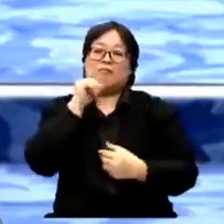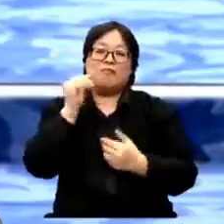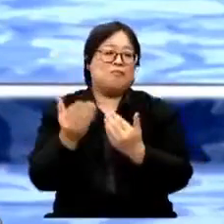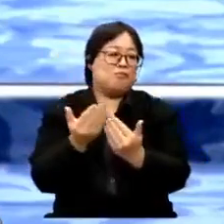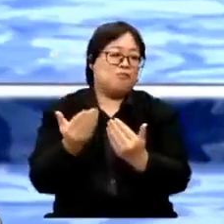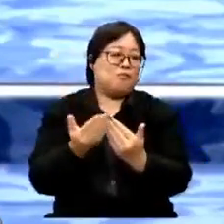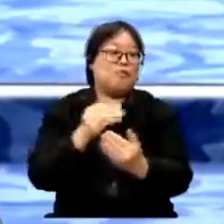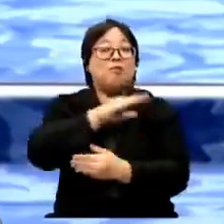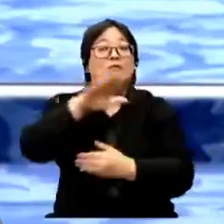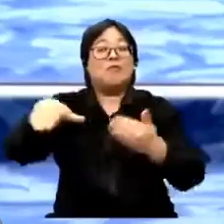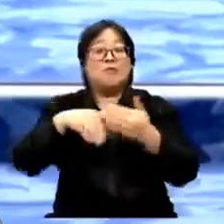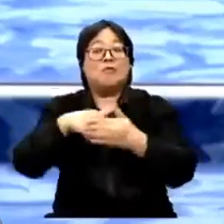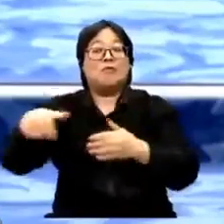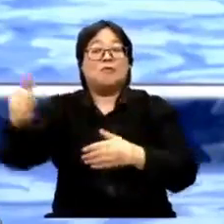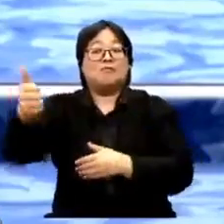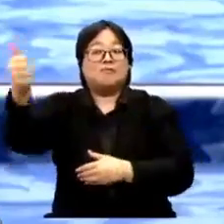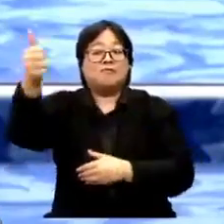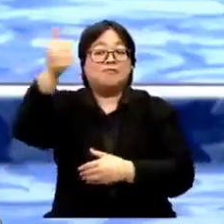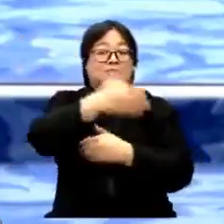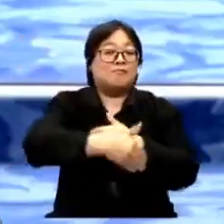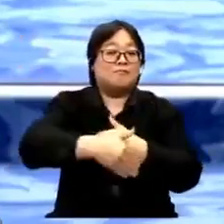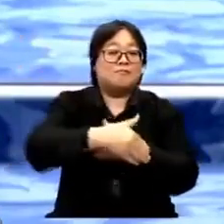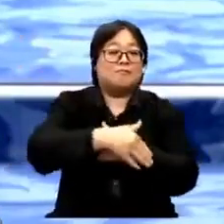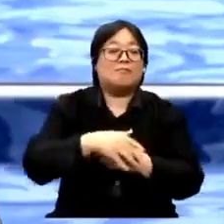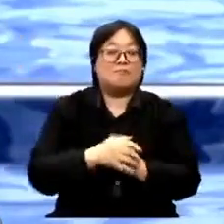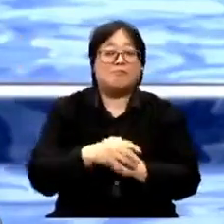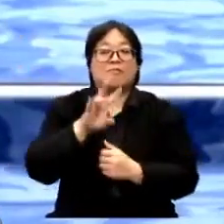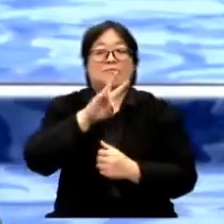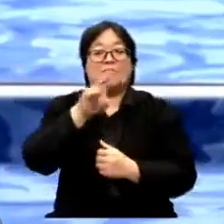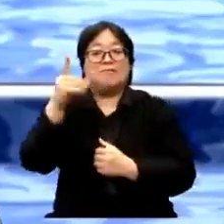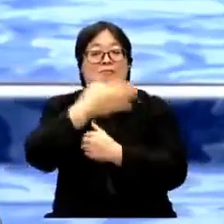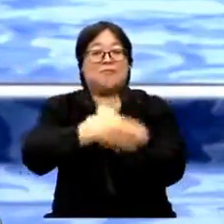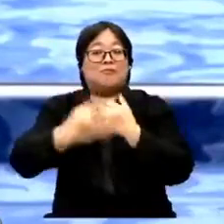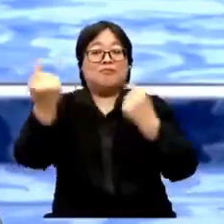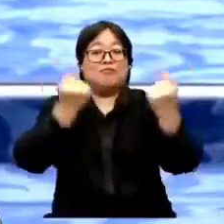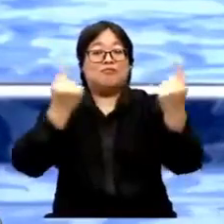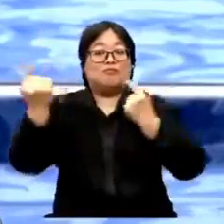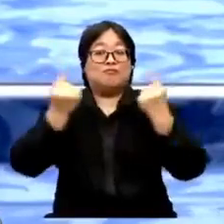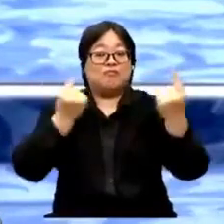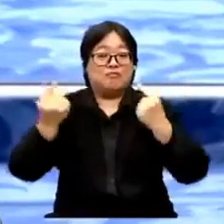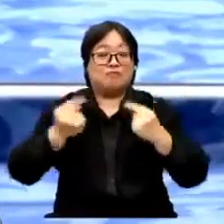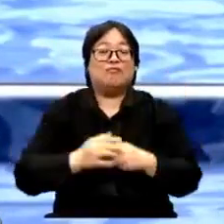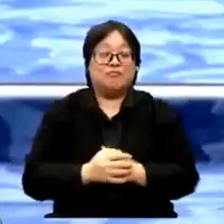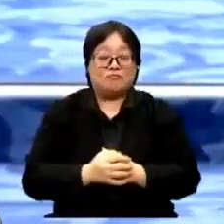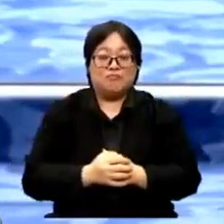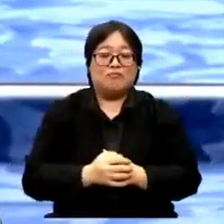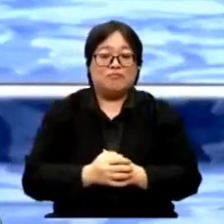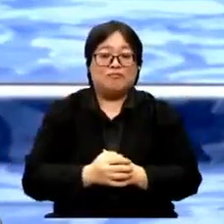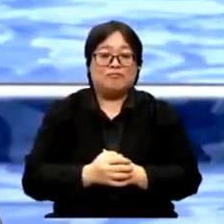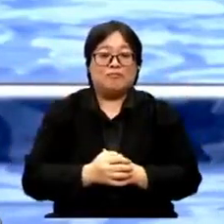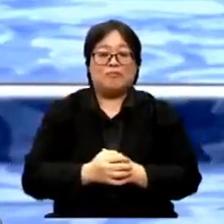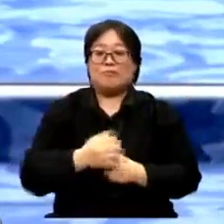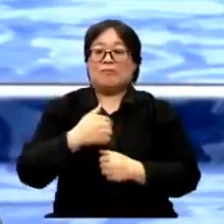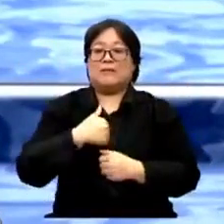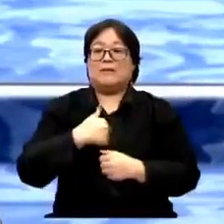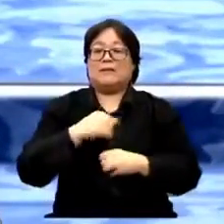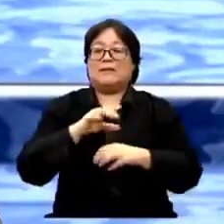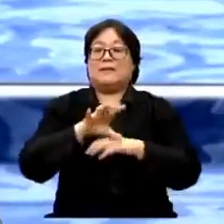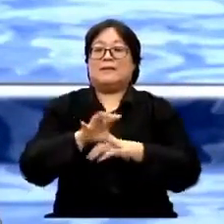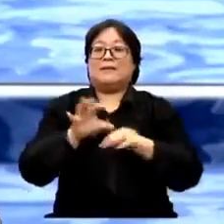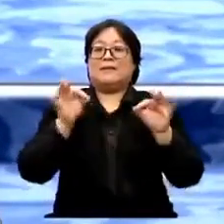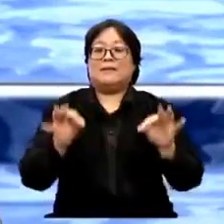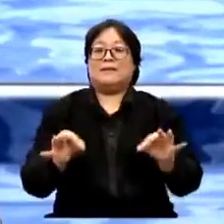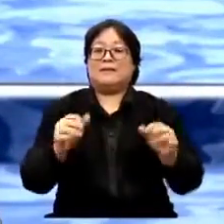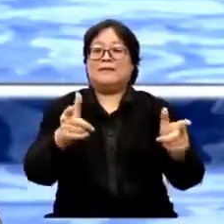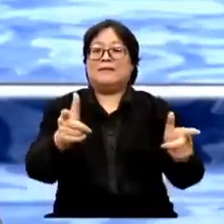Karana semua kepala negara masa itu 21 p negara hadir dan E saya terpaksa mengambil keputusan